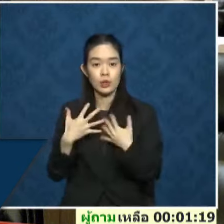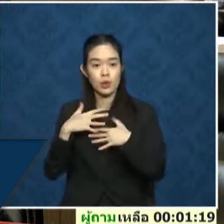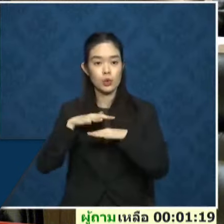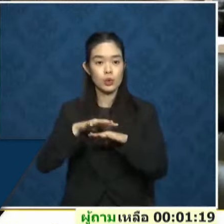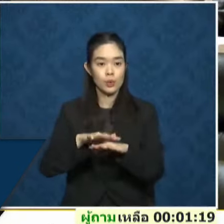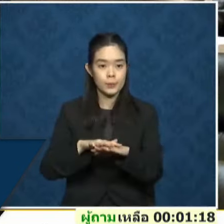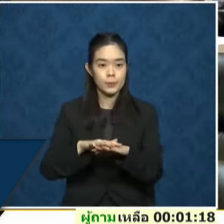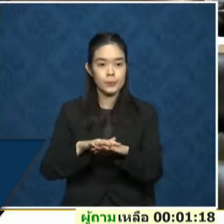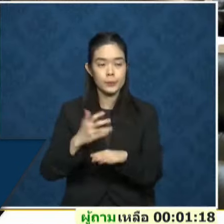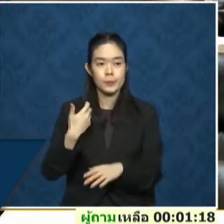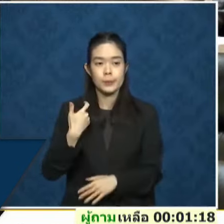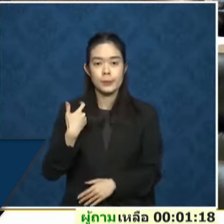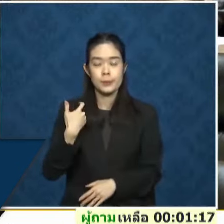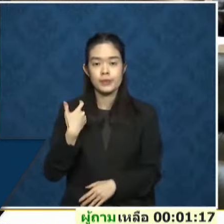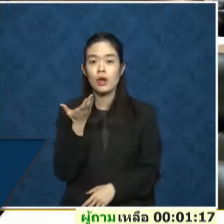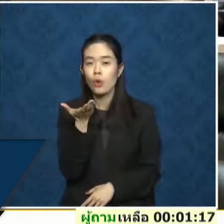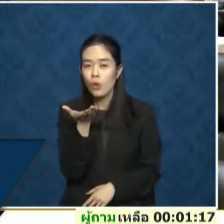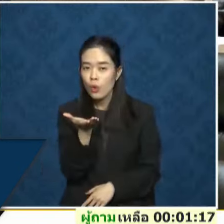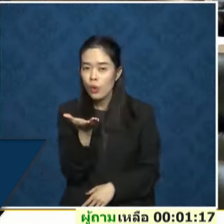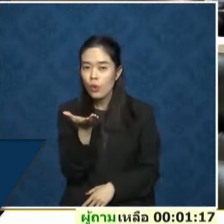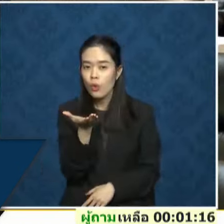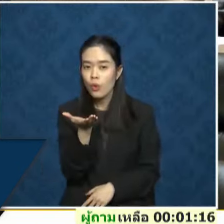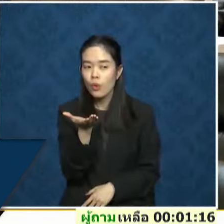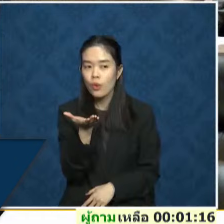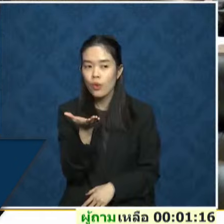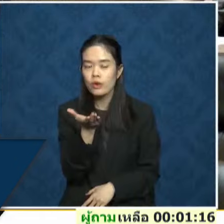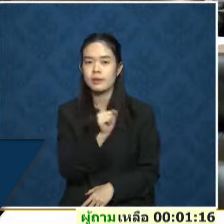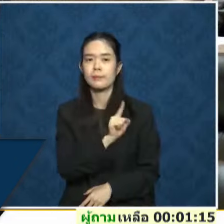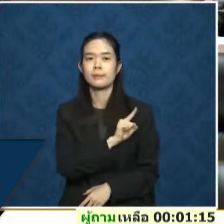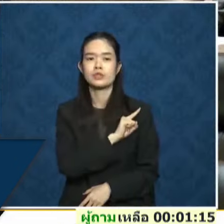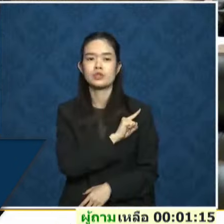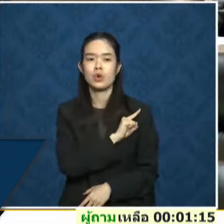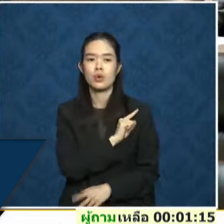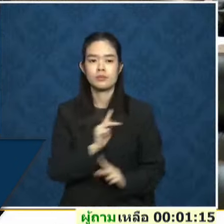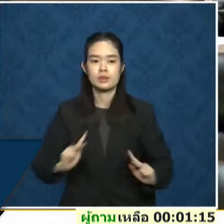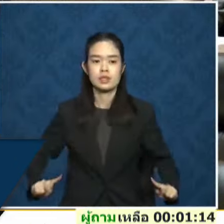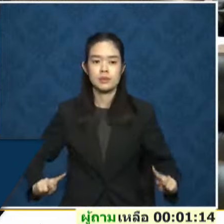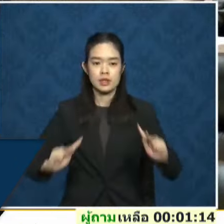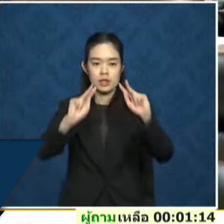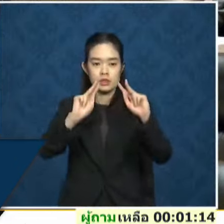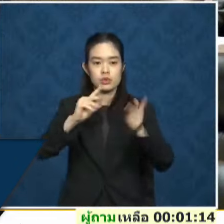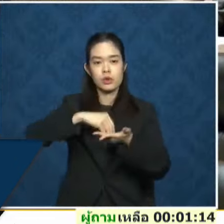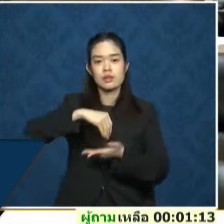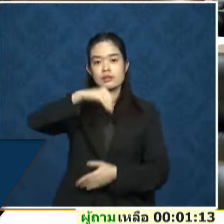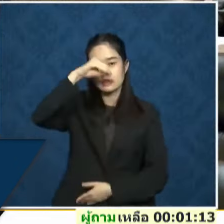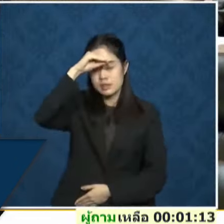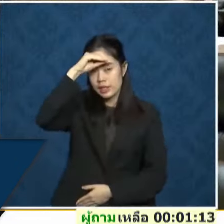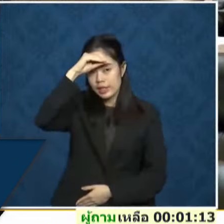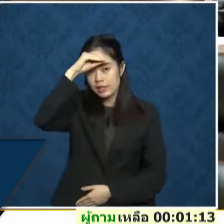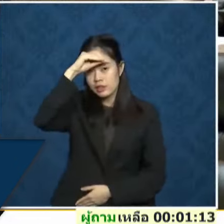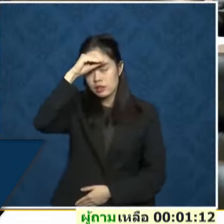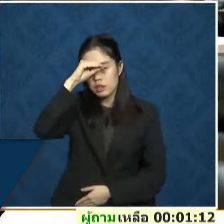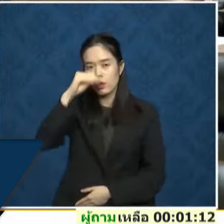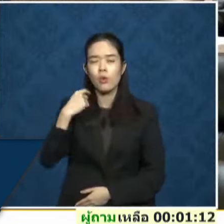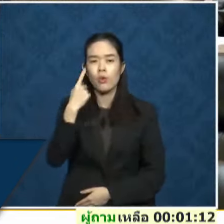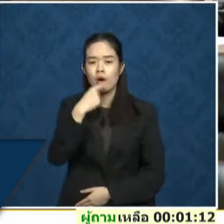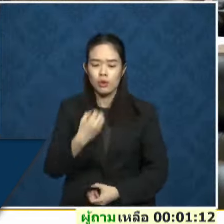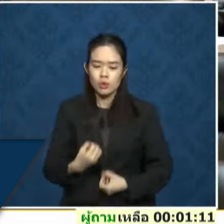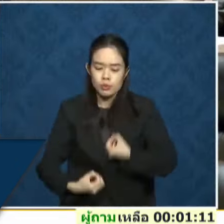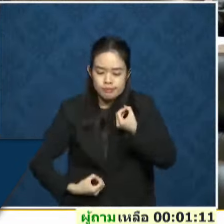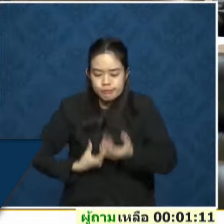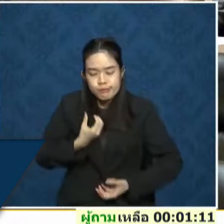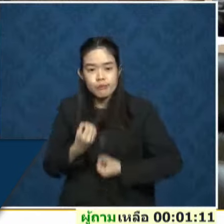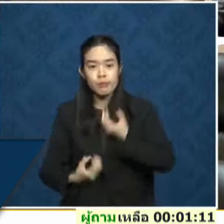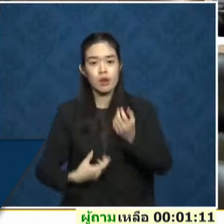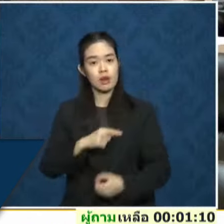ขอการแสดงความรับผิดชอบจากทางกระทรวงศึกษาธิการต่อบรรดานักเรียนผู้เสียห